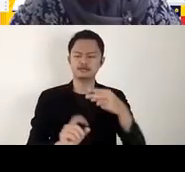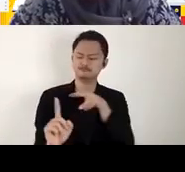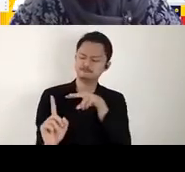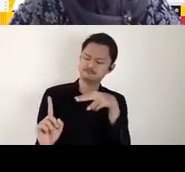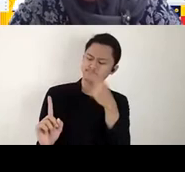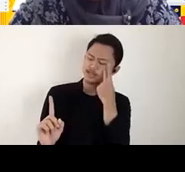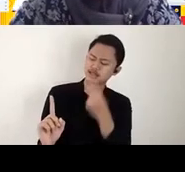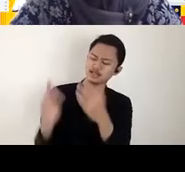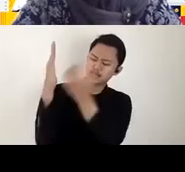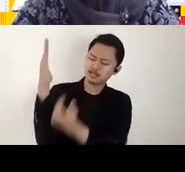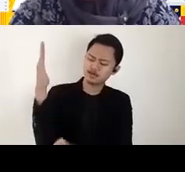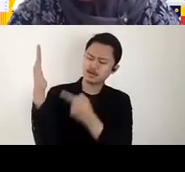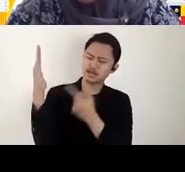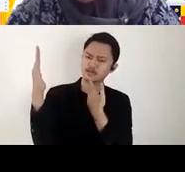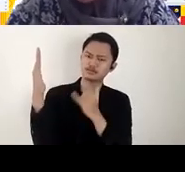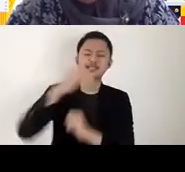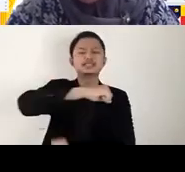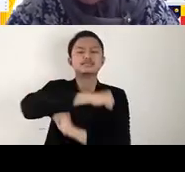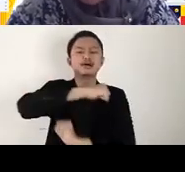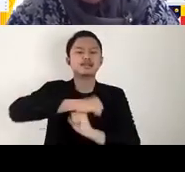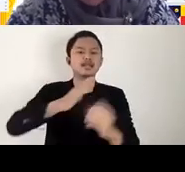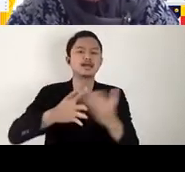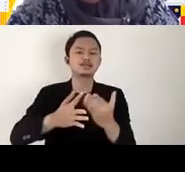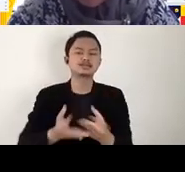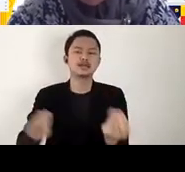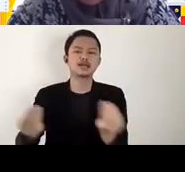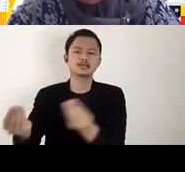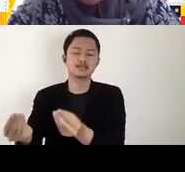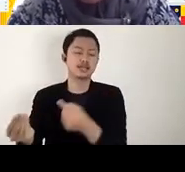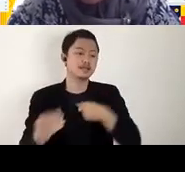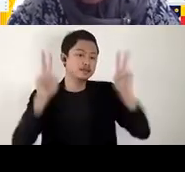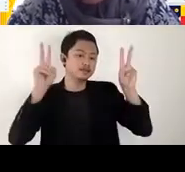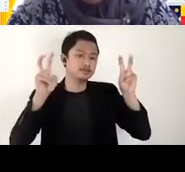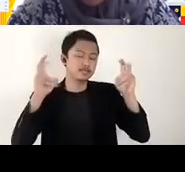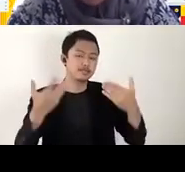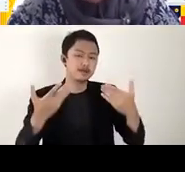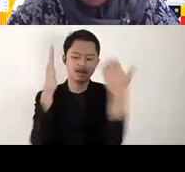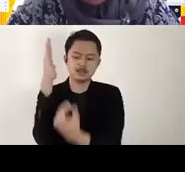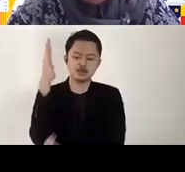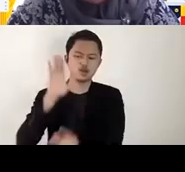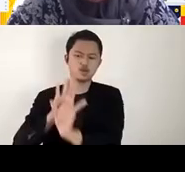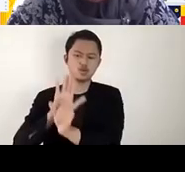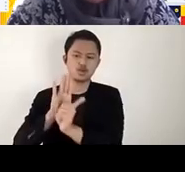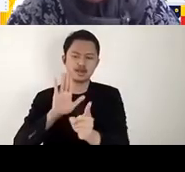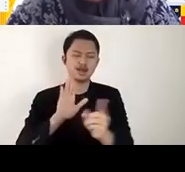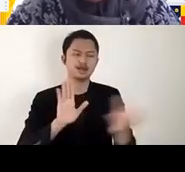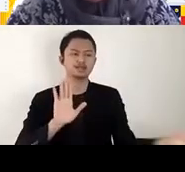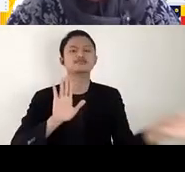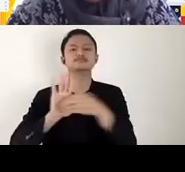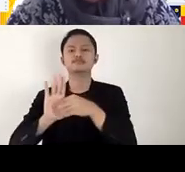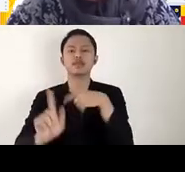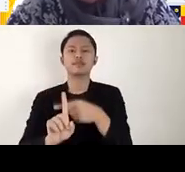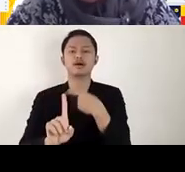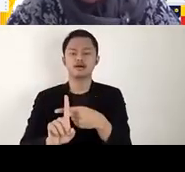memberikan menjembatani itu kalian kami tadi menyebutnya sebagai melengkapi peraturan perundang-undangan yang telah ada